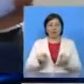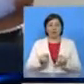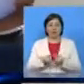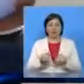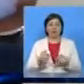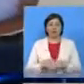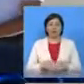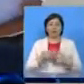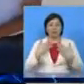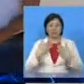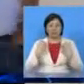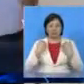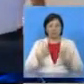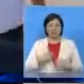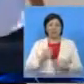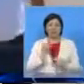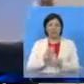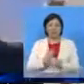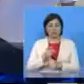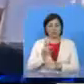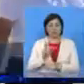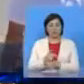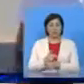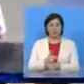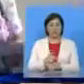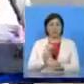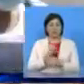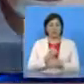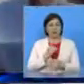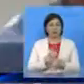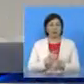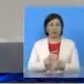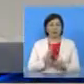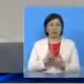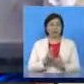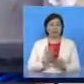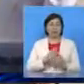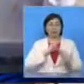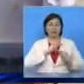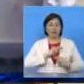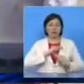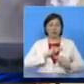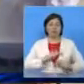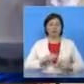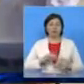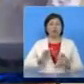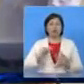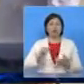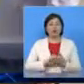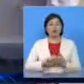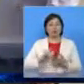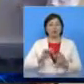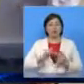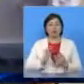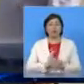қойғанда, киім-кешек тұрмыстық заттарға тапсырыс бергенде сан соғып қалатындар бар. Жұмысқа орналасу үшін құжаттарын онлайн жіберіп, кейін